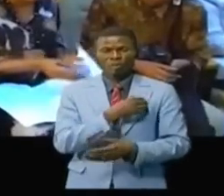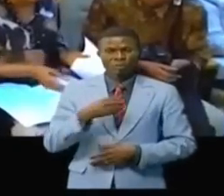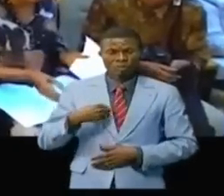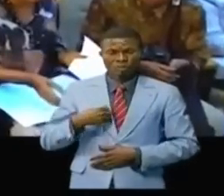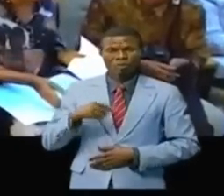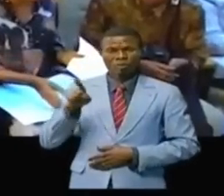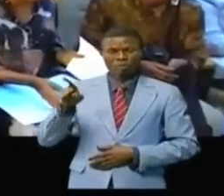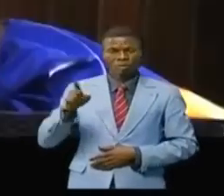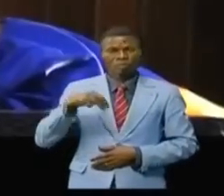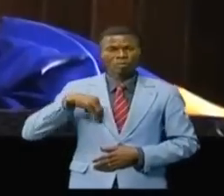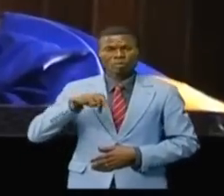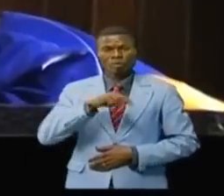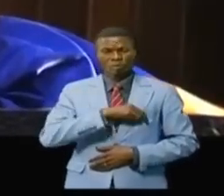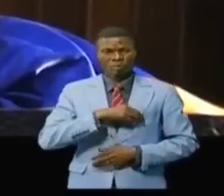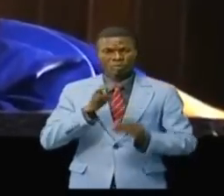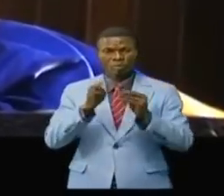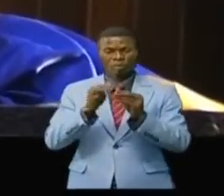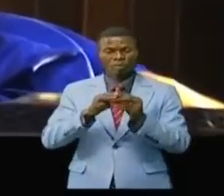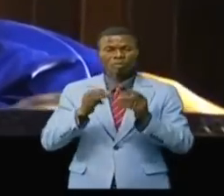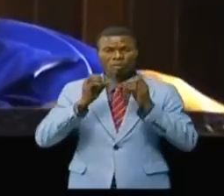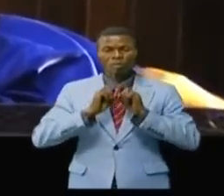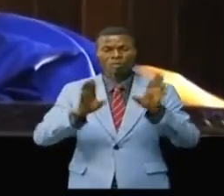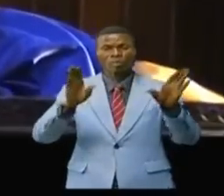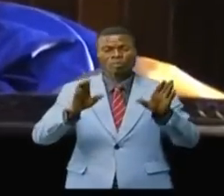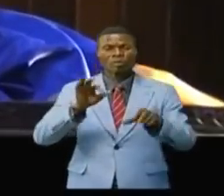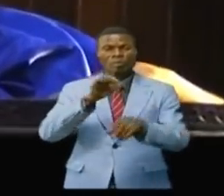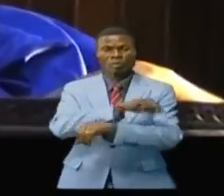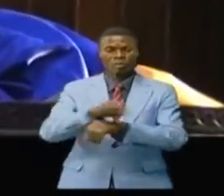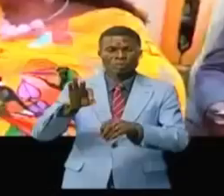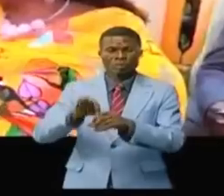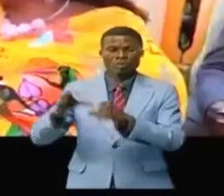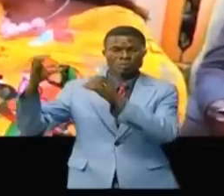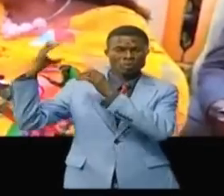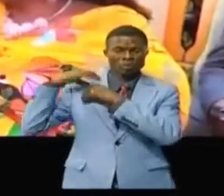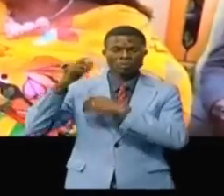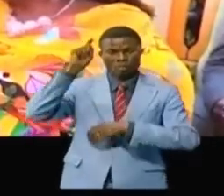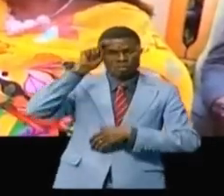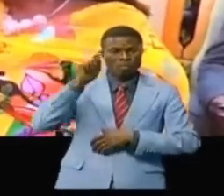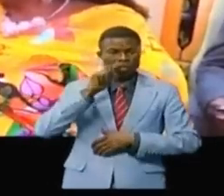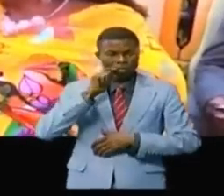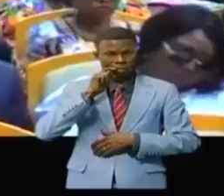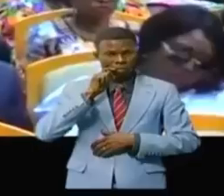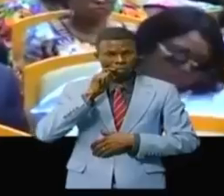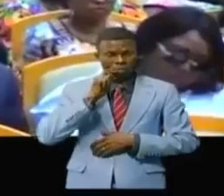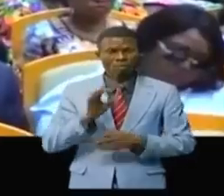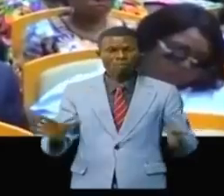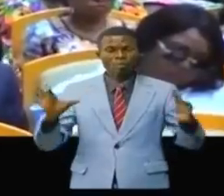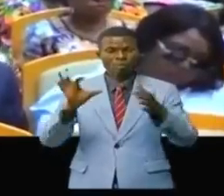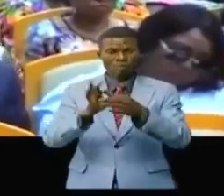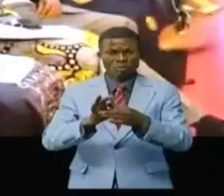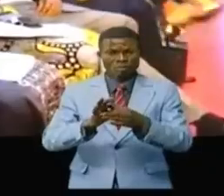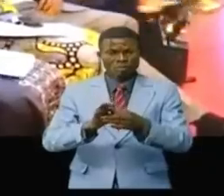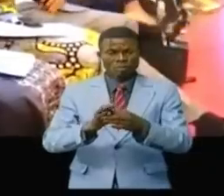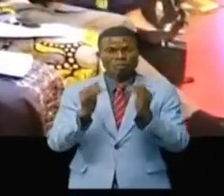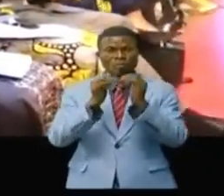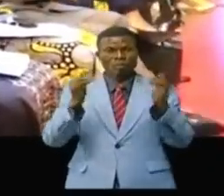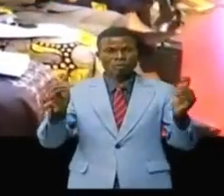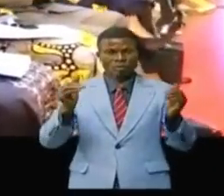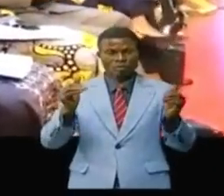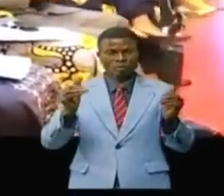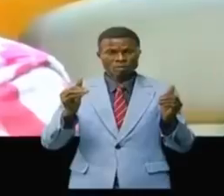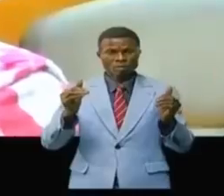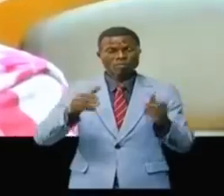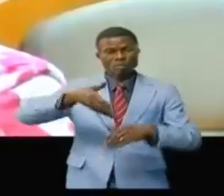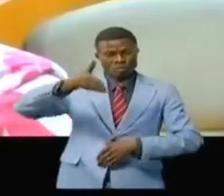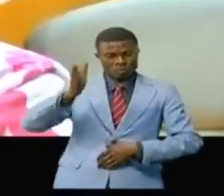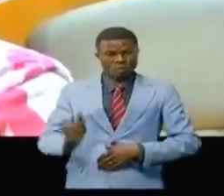Galoula, membre de l'Assemblée plénière de la CENI en charge du genre et de l'inclusion, et Pacifique Kounzi,